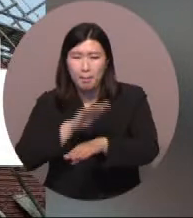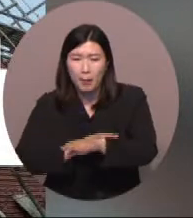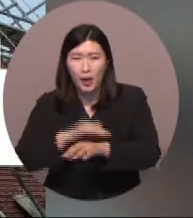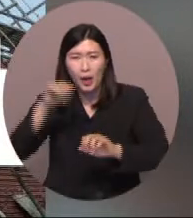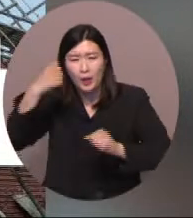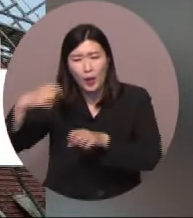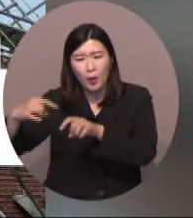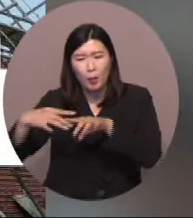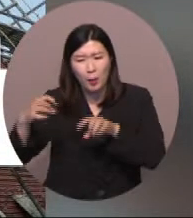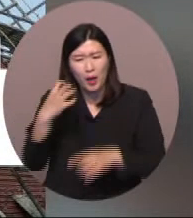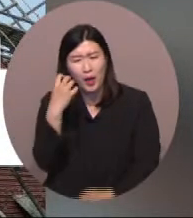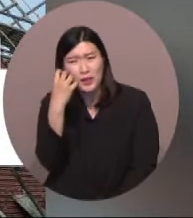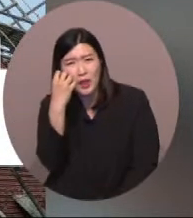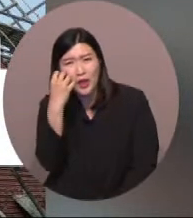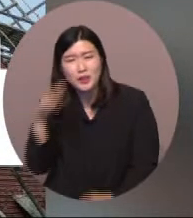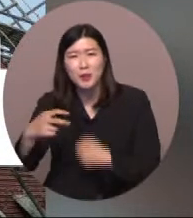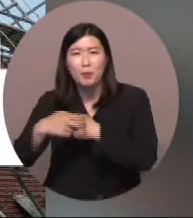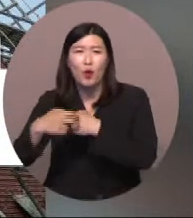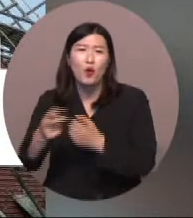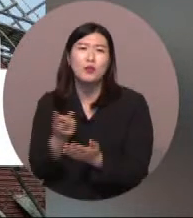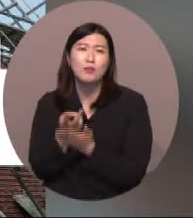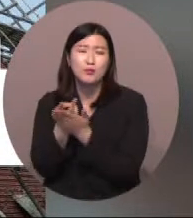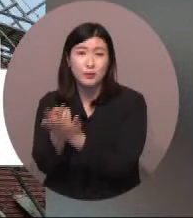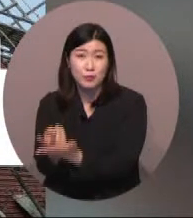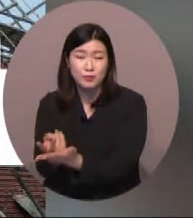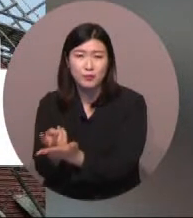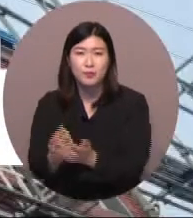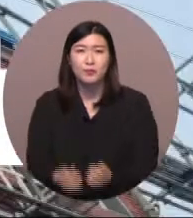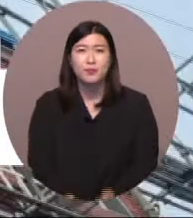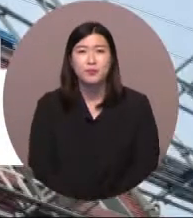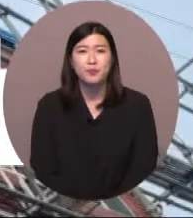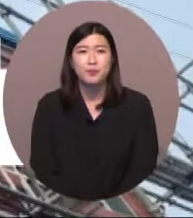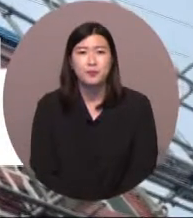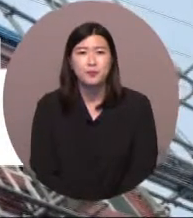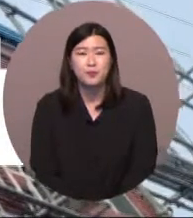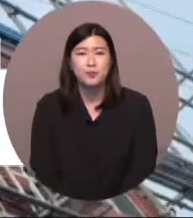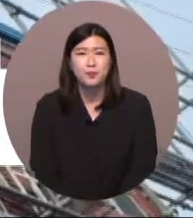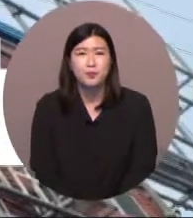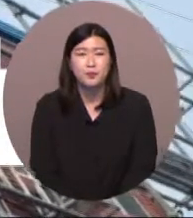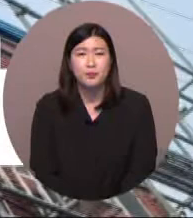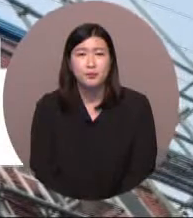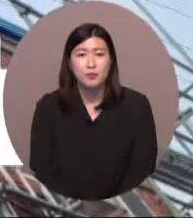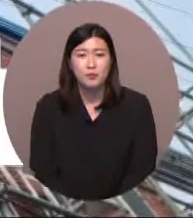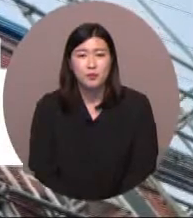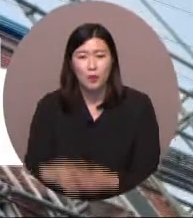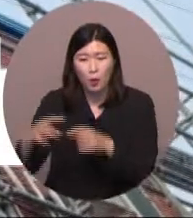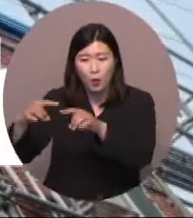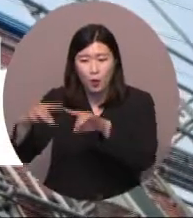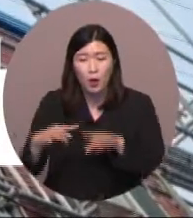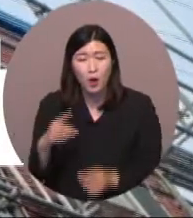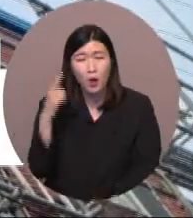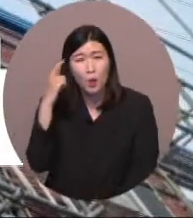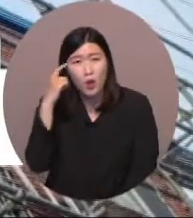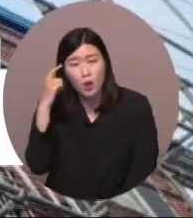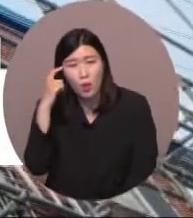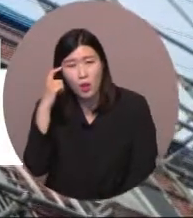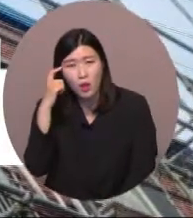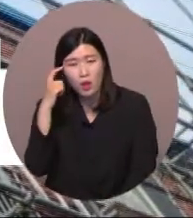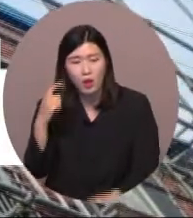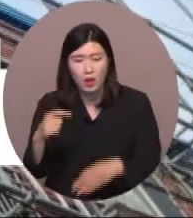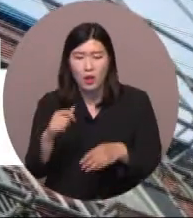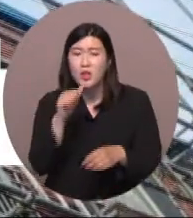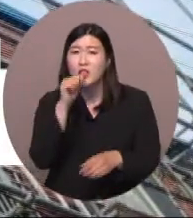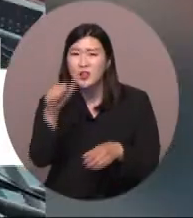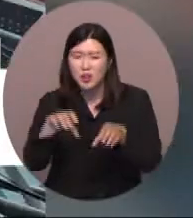남성은 팔다리 감각의 이상을 호수의 병원에서 치료를 받고 있습니다 경찰과 소방당국은 이들이 외벽